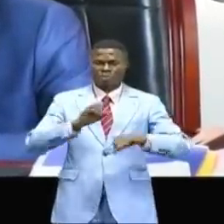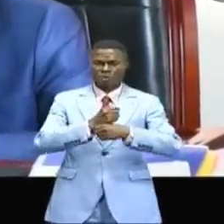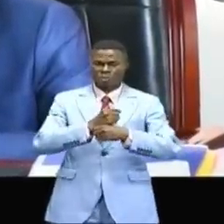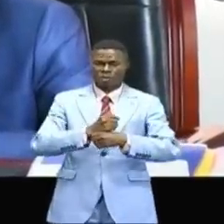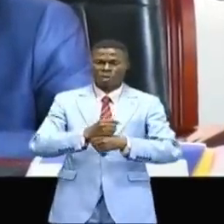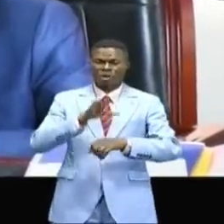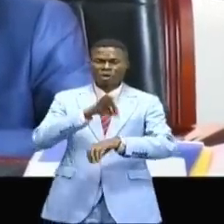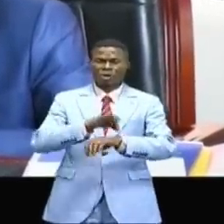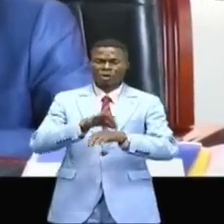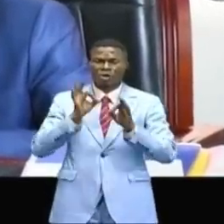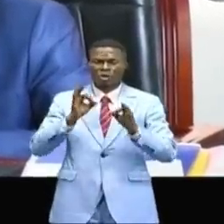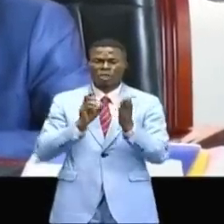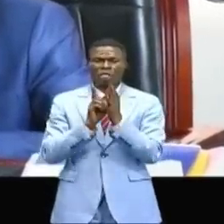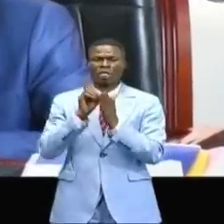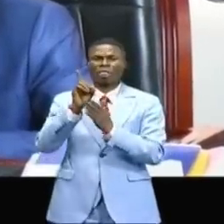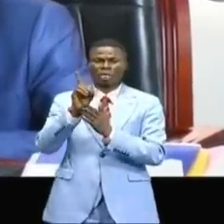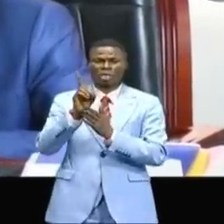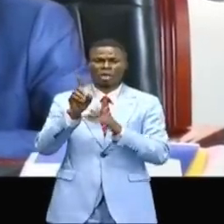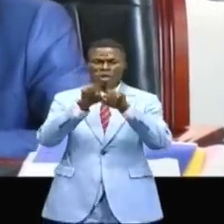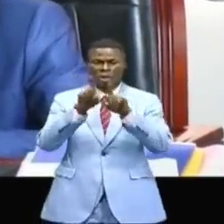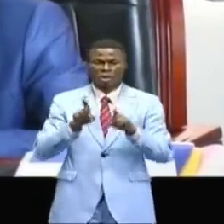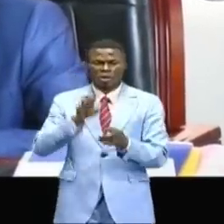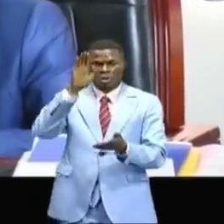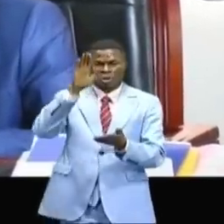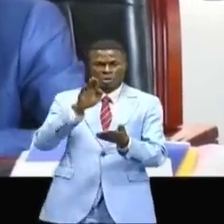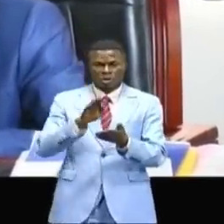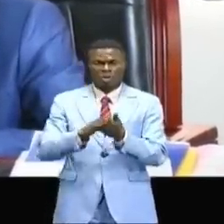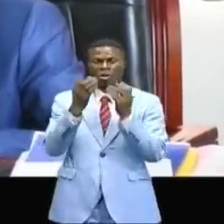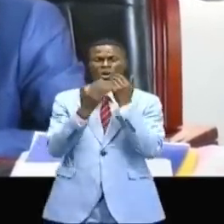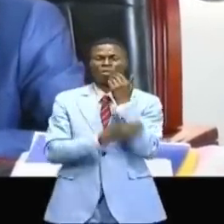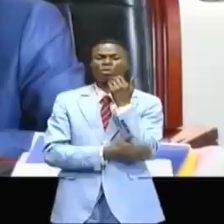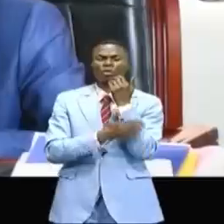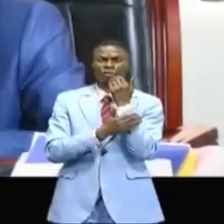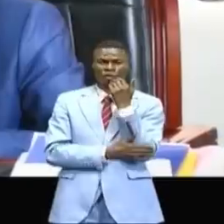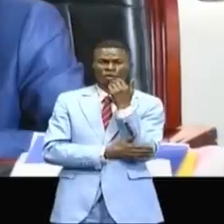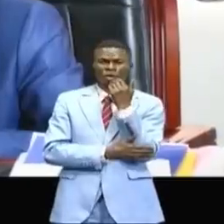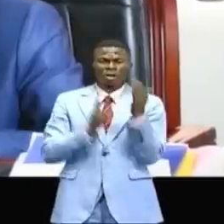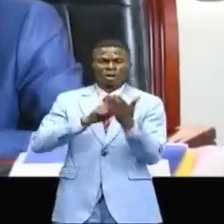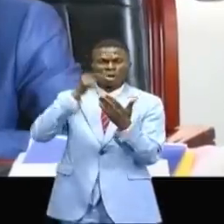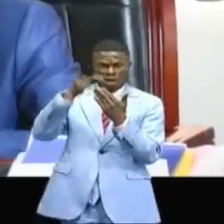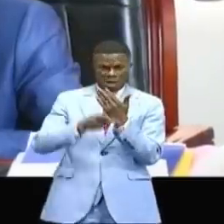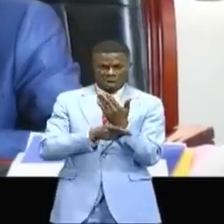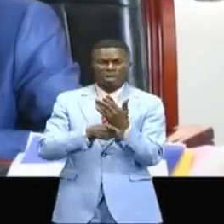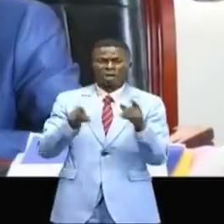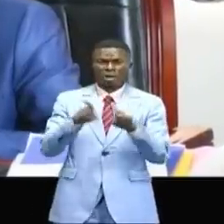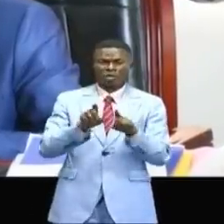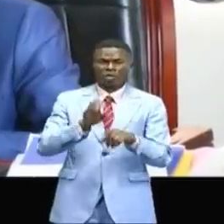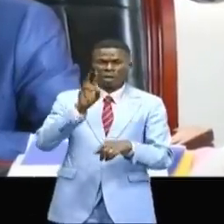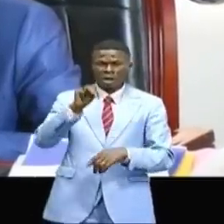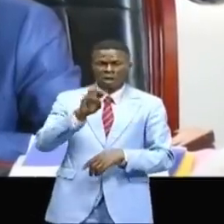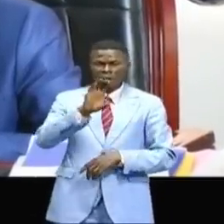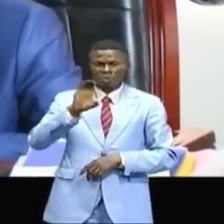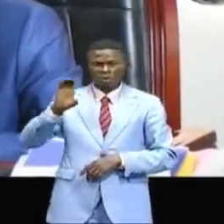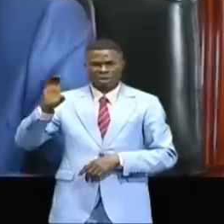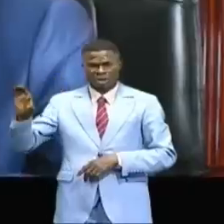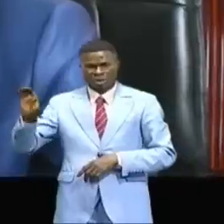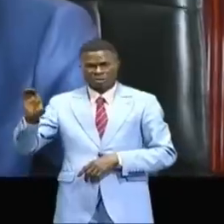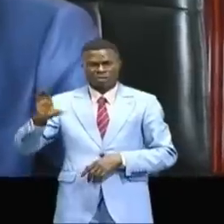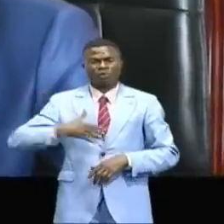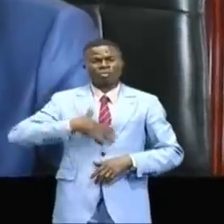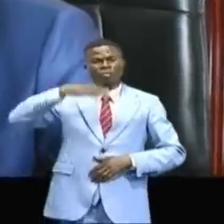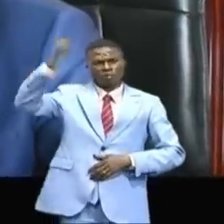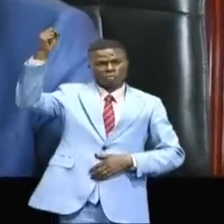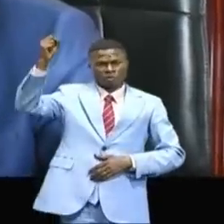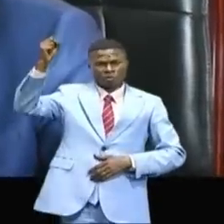nouvelles opportunités de développement et des réductions de la pauvreté. Un programme compact MCC consacrera une victoire